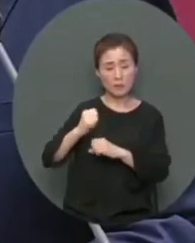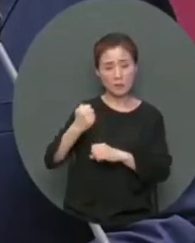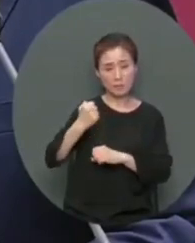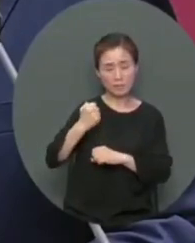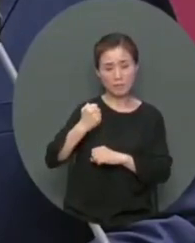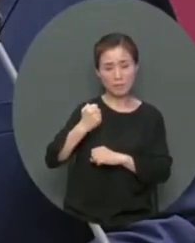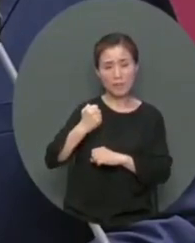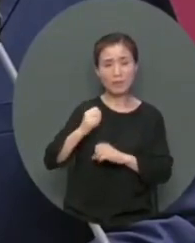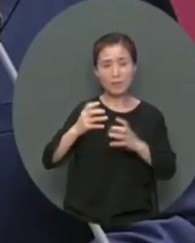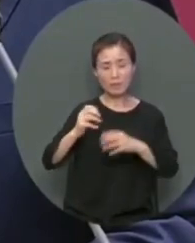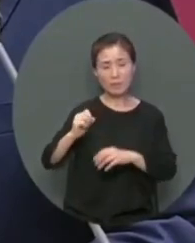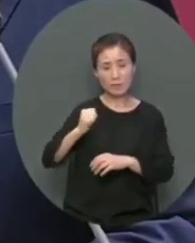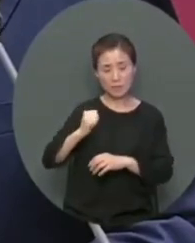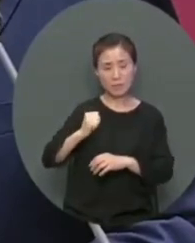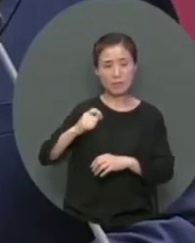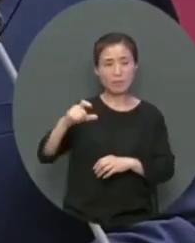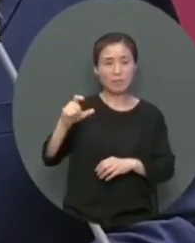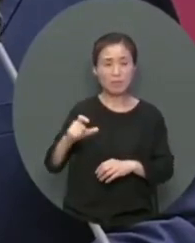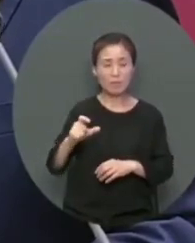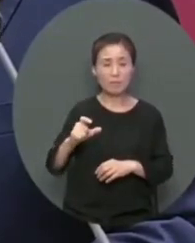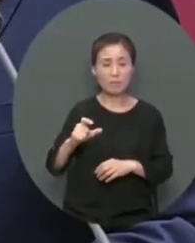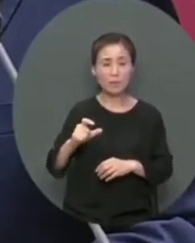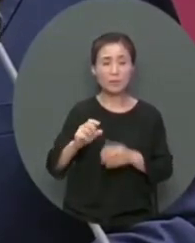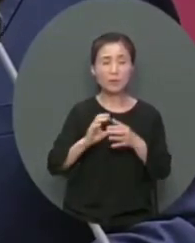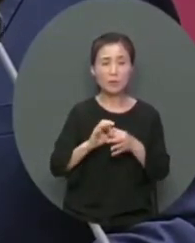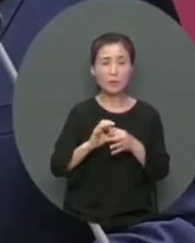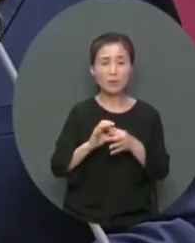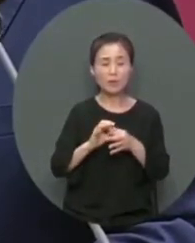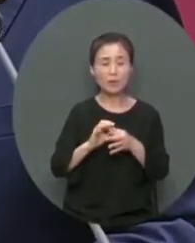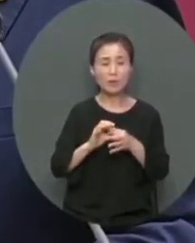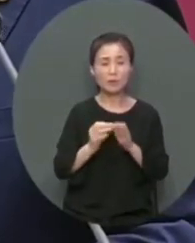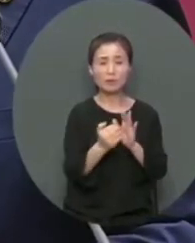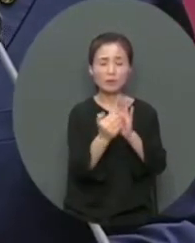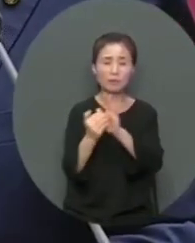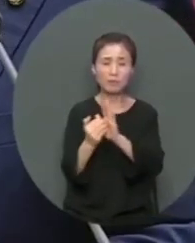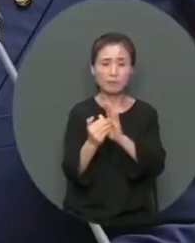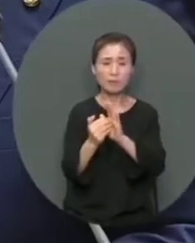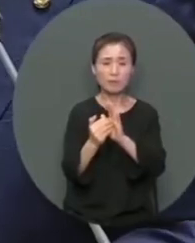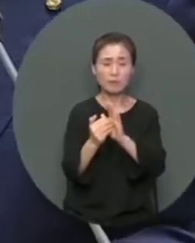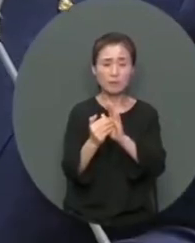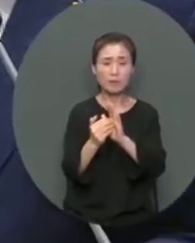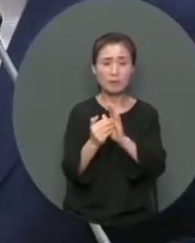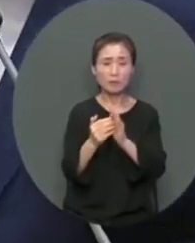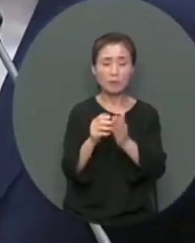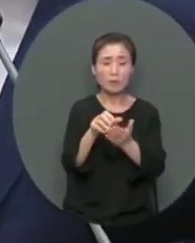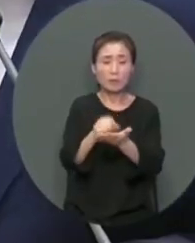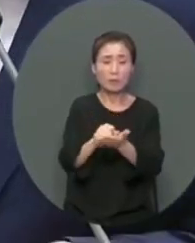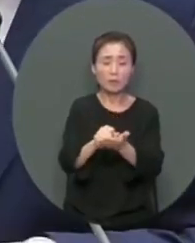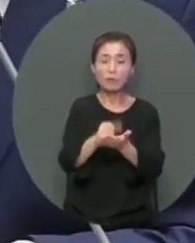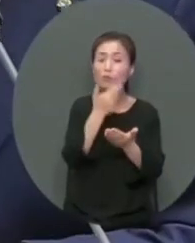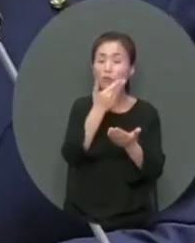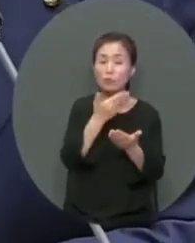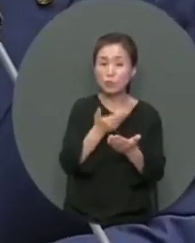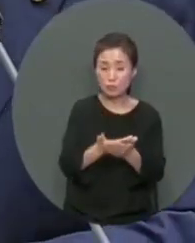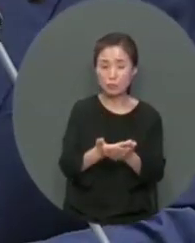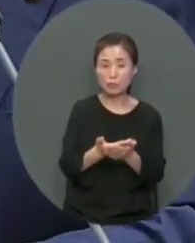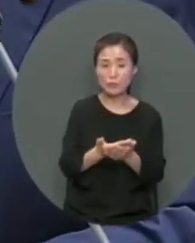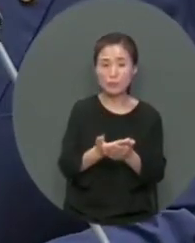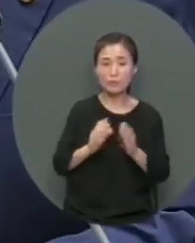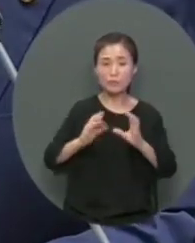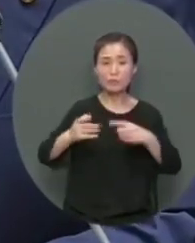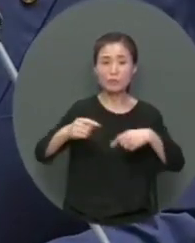이러한 힘을 통해서 억지력을 확보해야 된다. 이런 것들은 분명히 하나의 중요한 국정 철학이라고